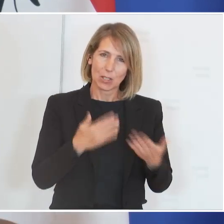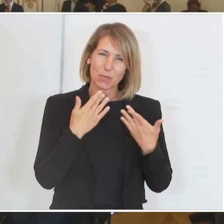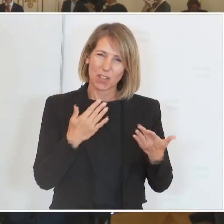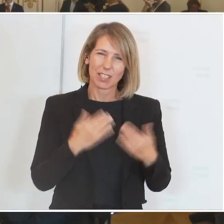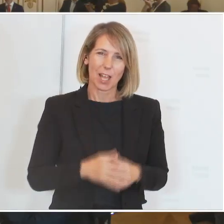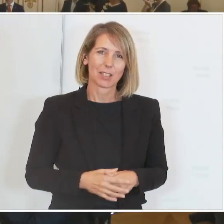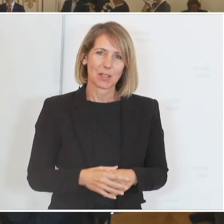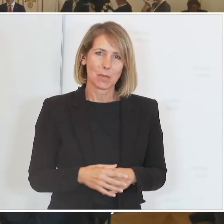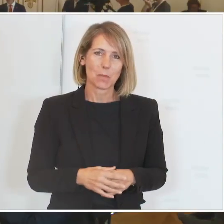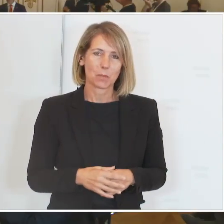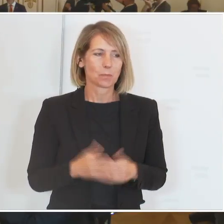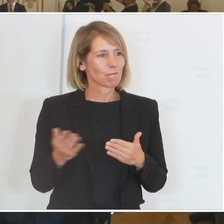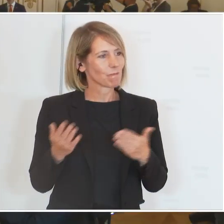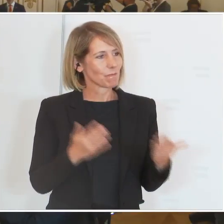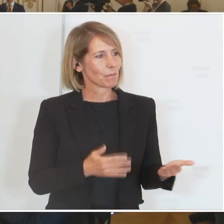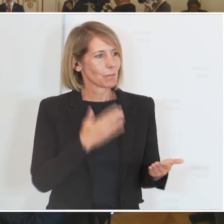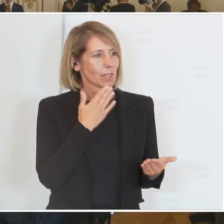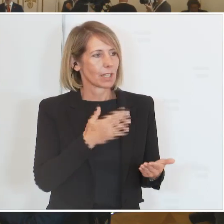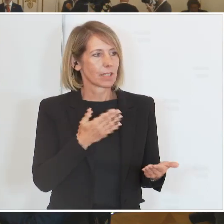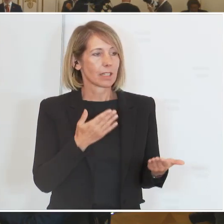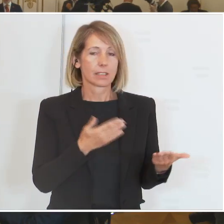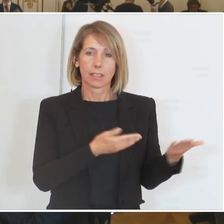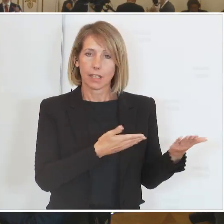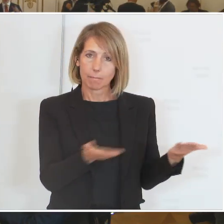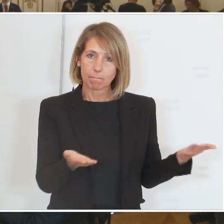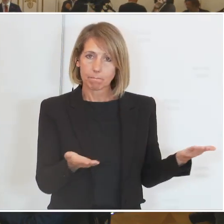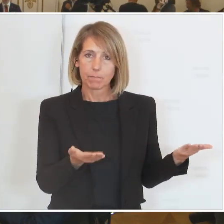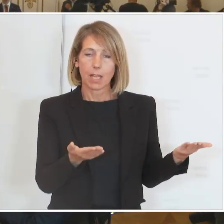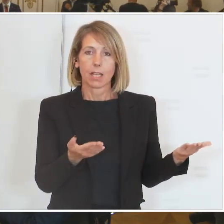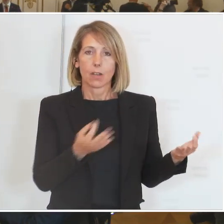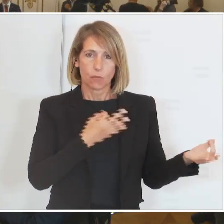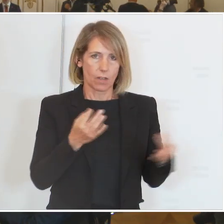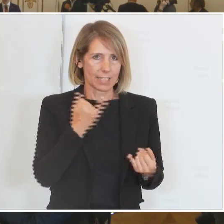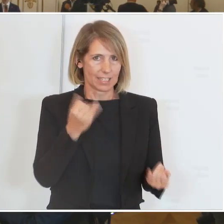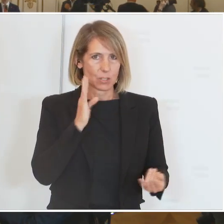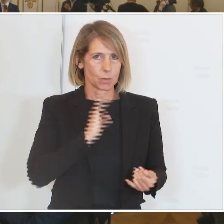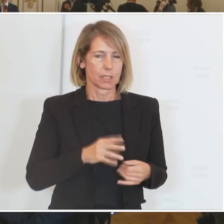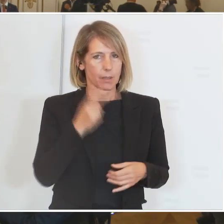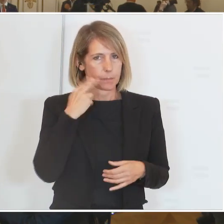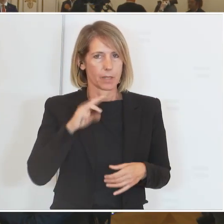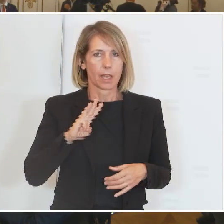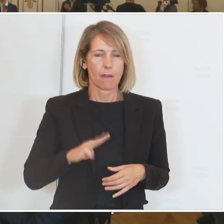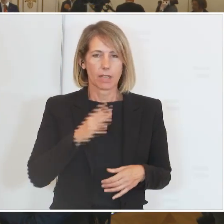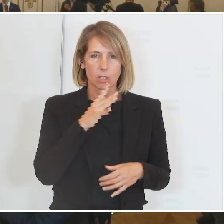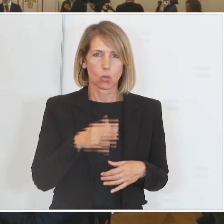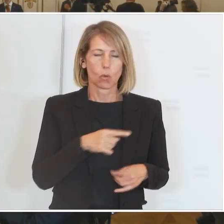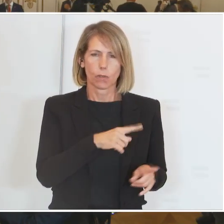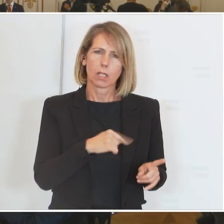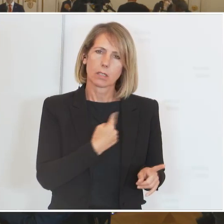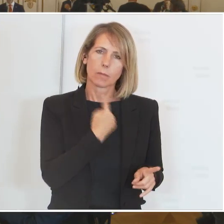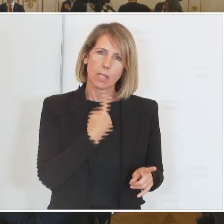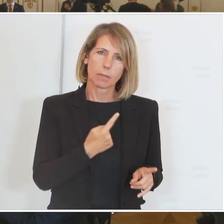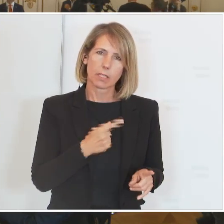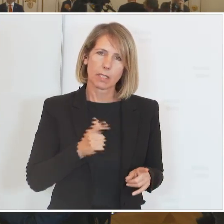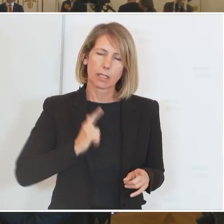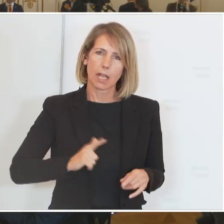Vielen Dank dem Regierungsteam und der Klubobfrau. Wir kommen zu Ihren Fragen, Herr Westhoff. Ich hätte noch eine Frage, nachdem Sie es selber ein bisschen angesprochen haben, die Erwartung,